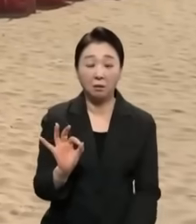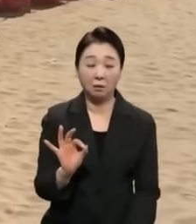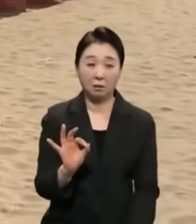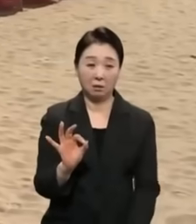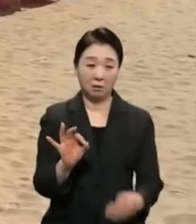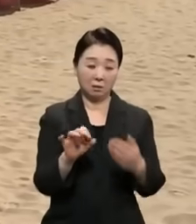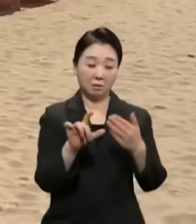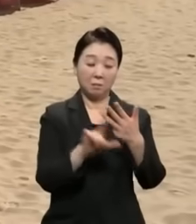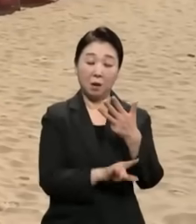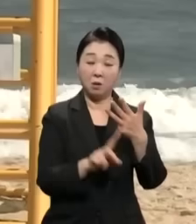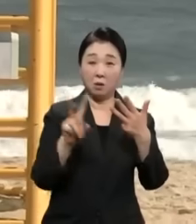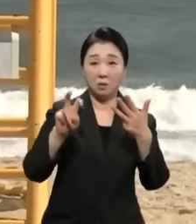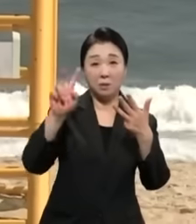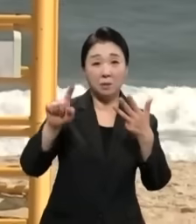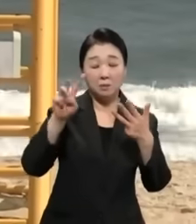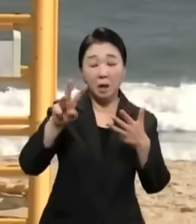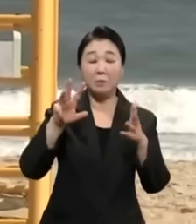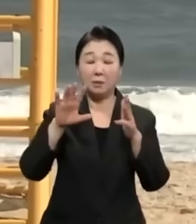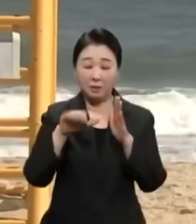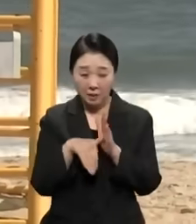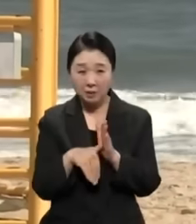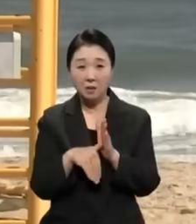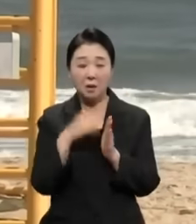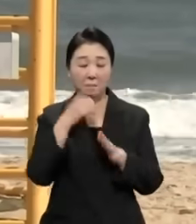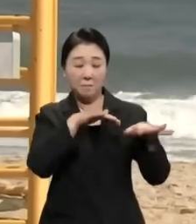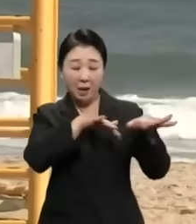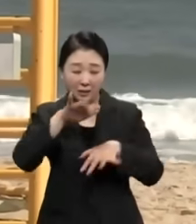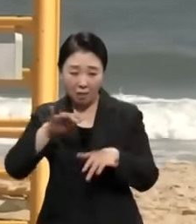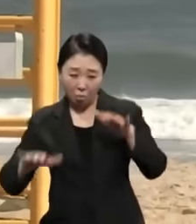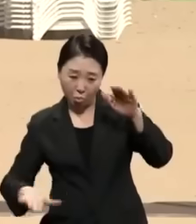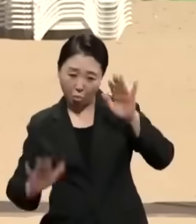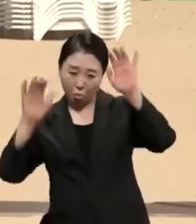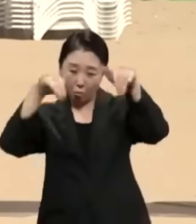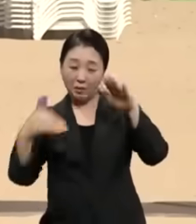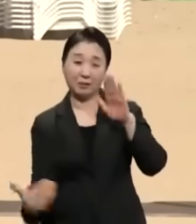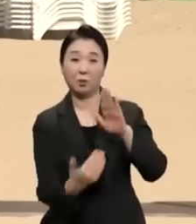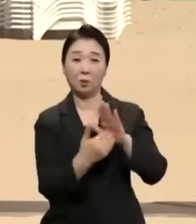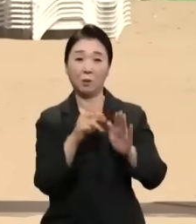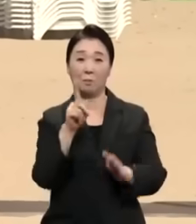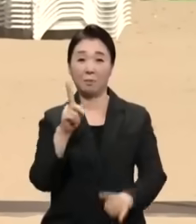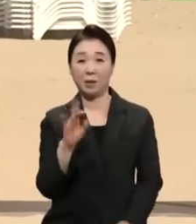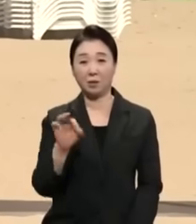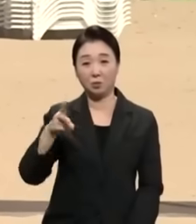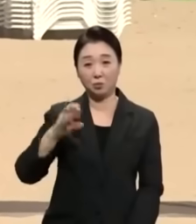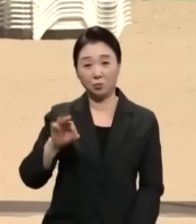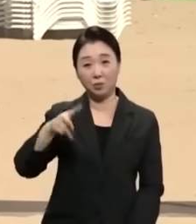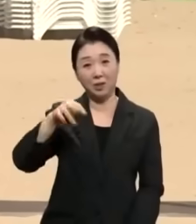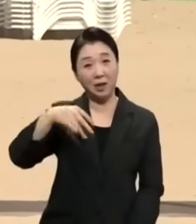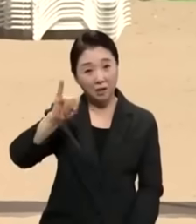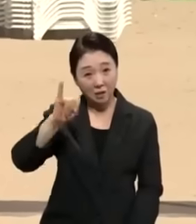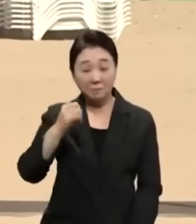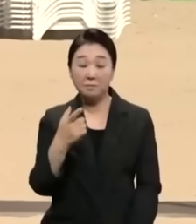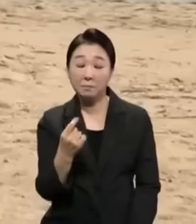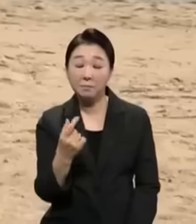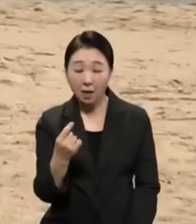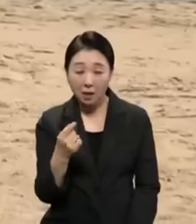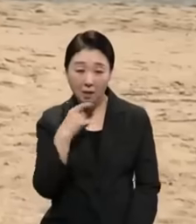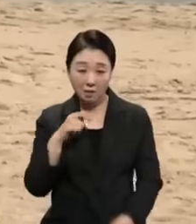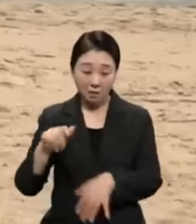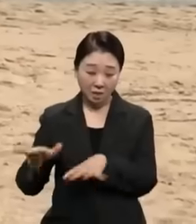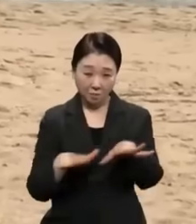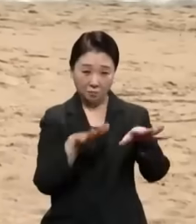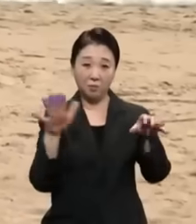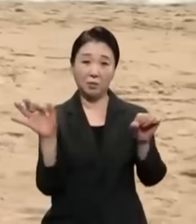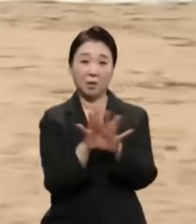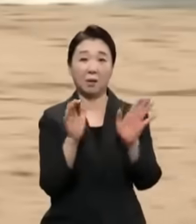사이가 연중 해수면 수위가 가장 높은 백중사리 기간인 만큼 태풍이 소멸된 뒤에도 비가 오는 동안은